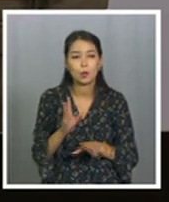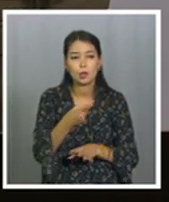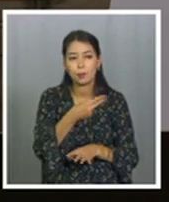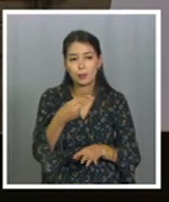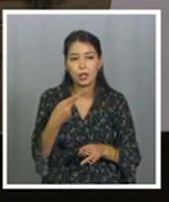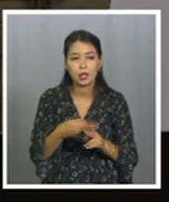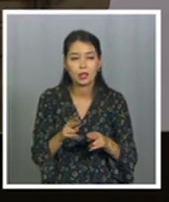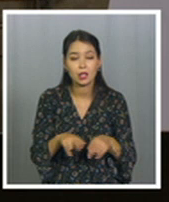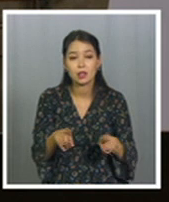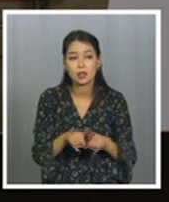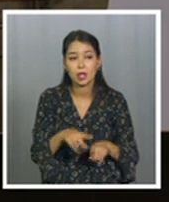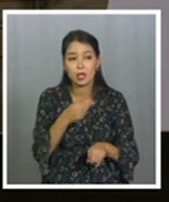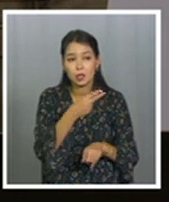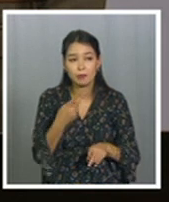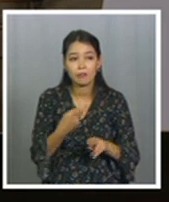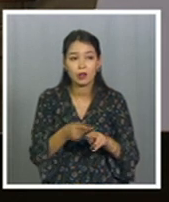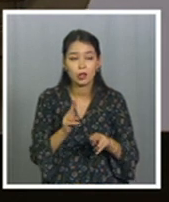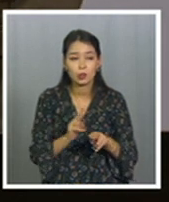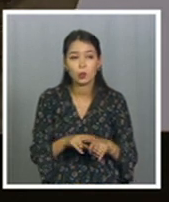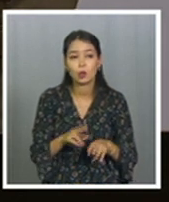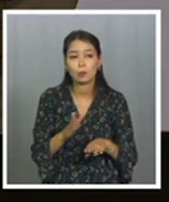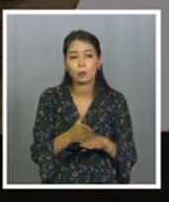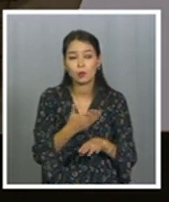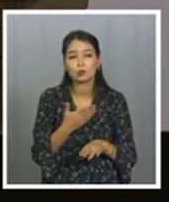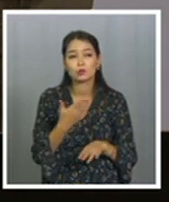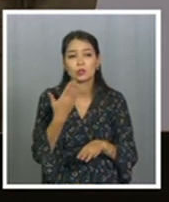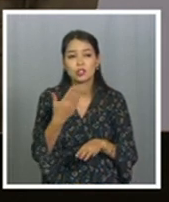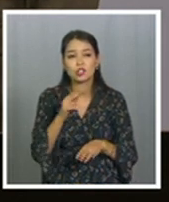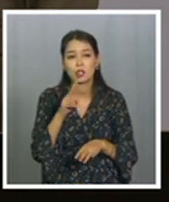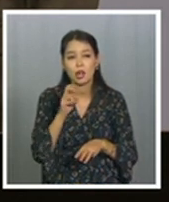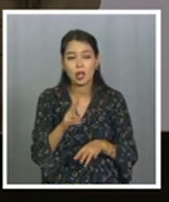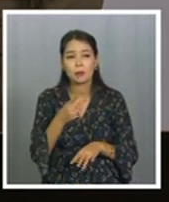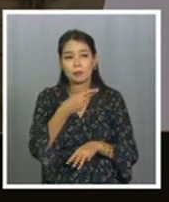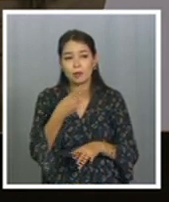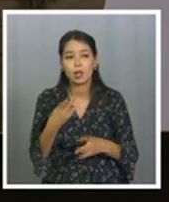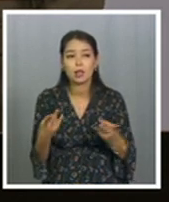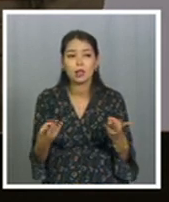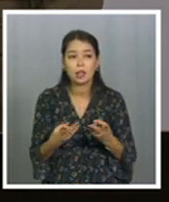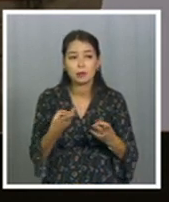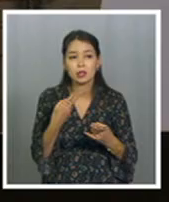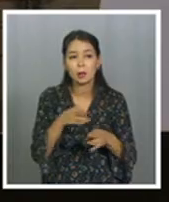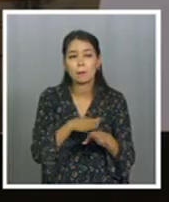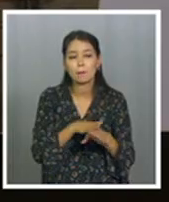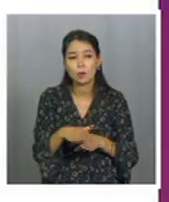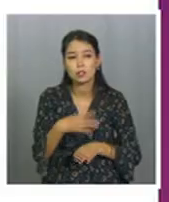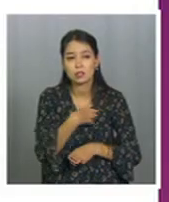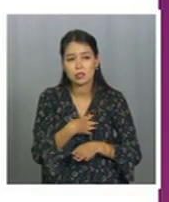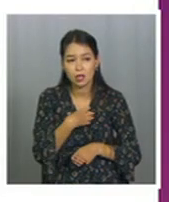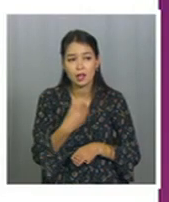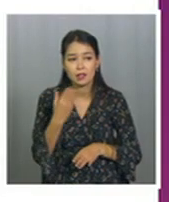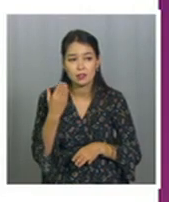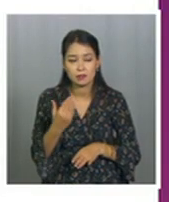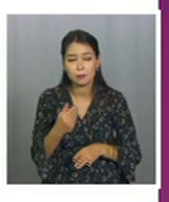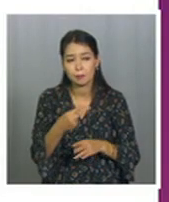такие предложения, в которых пропущен член предложения, необходимы для полноты значения